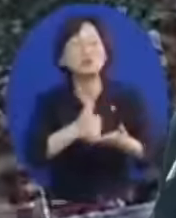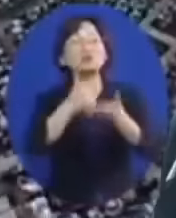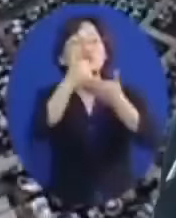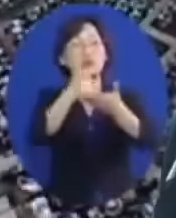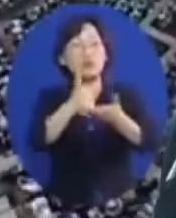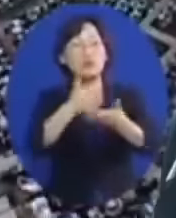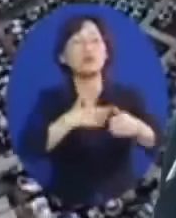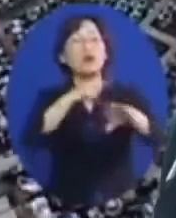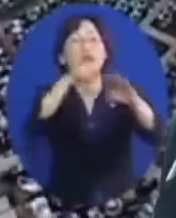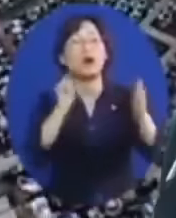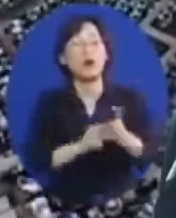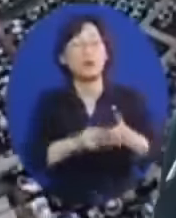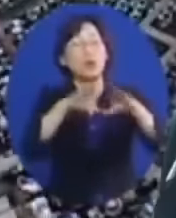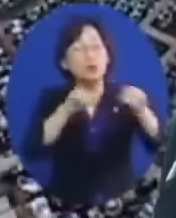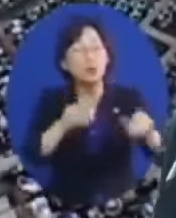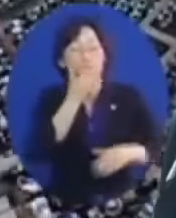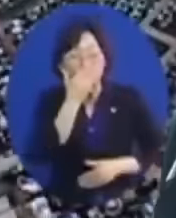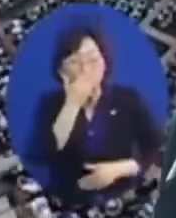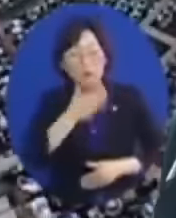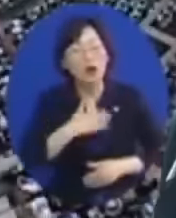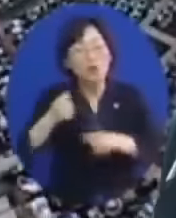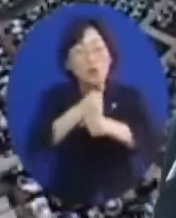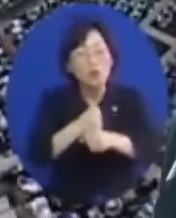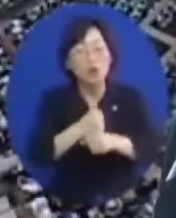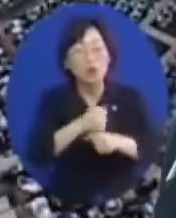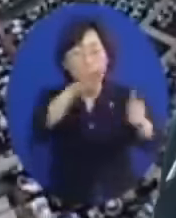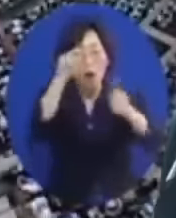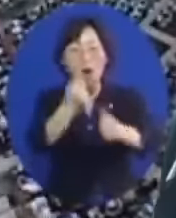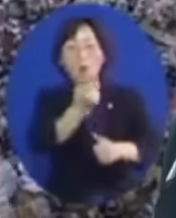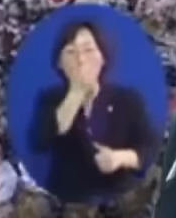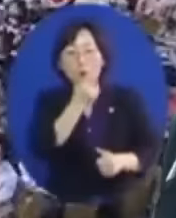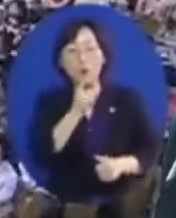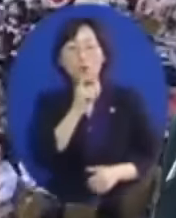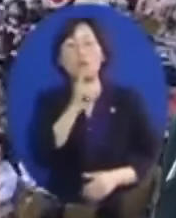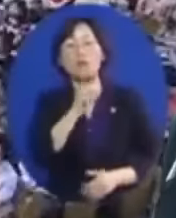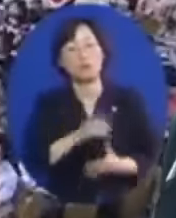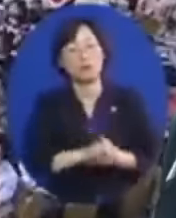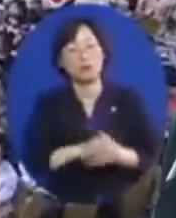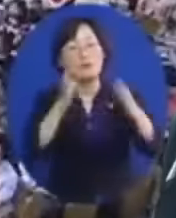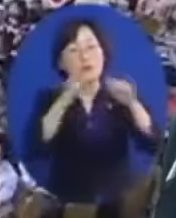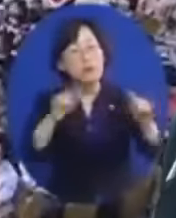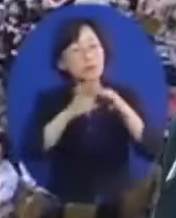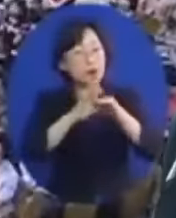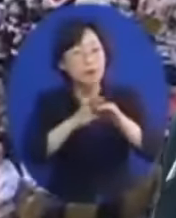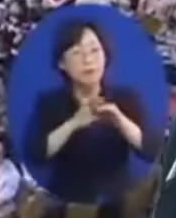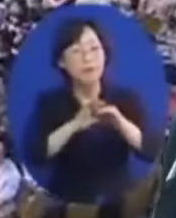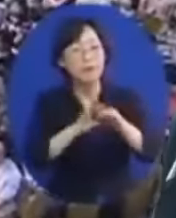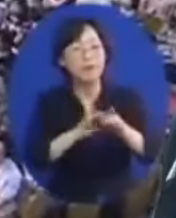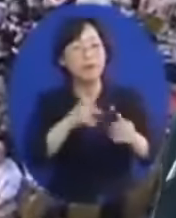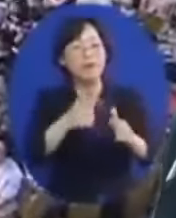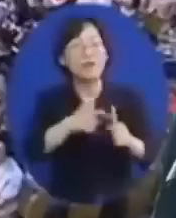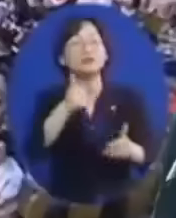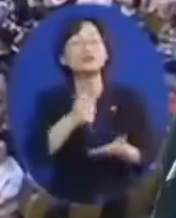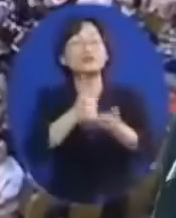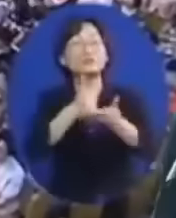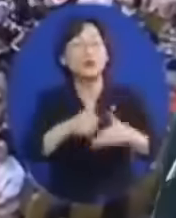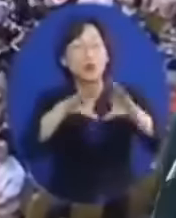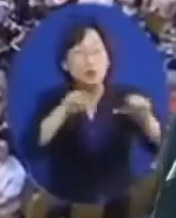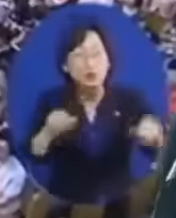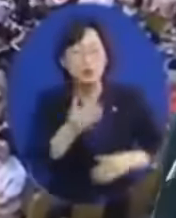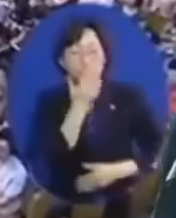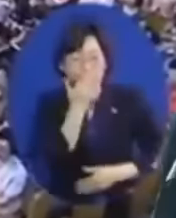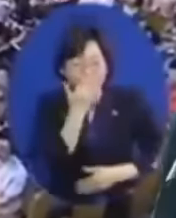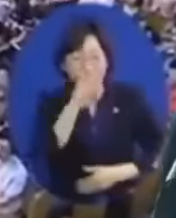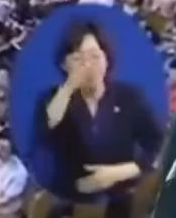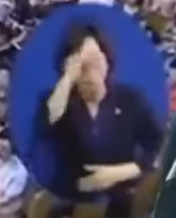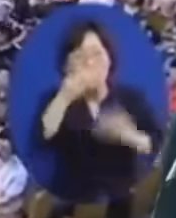나는 마음이 온유하고 겸손히 나의 멍에를 메고 내게 배우라고 말한 것입니다. 인간관계는 예수님의 온유하고 겸손한